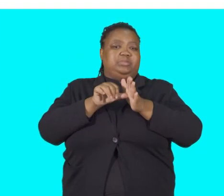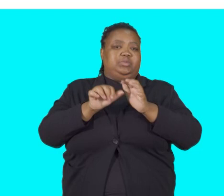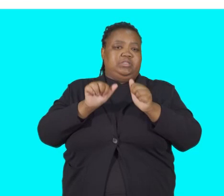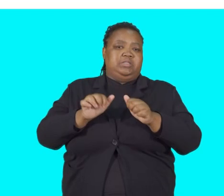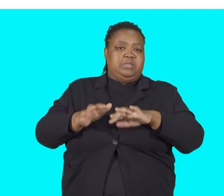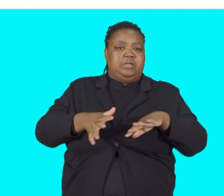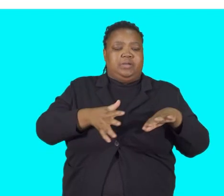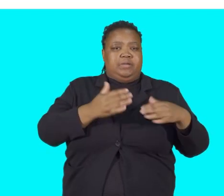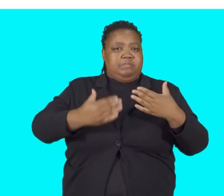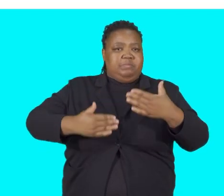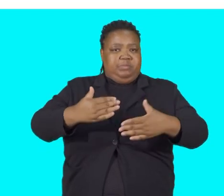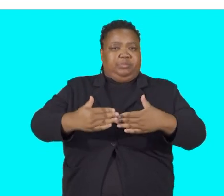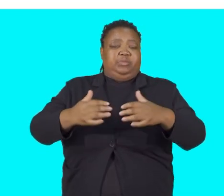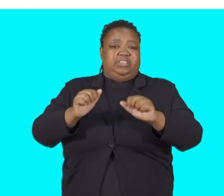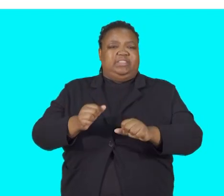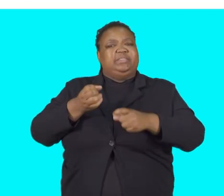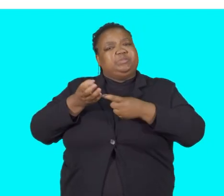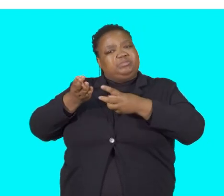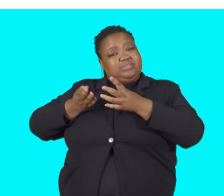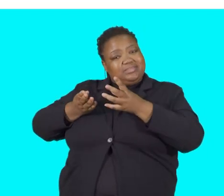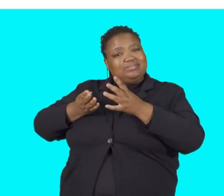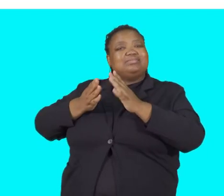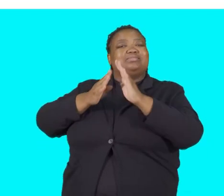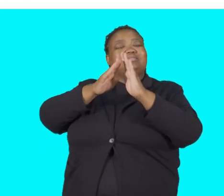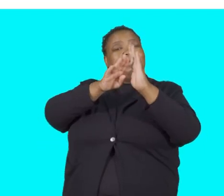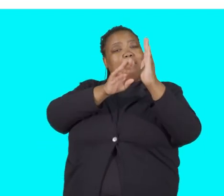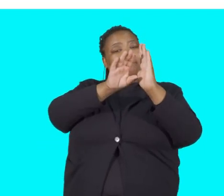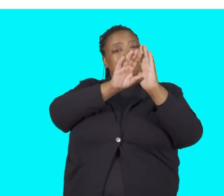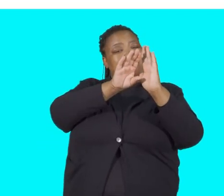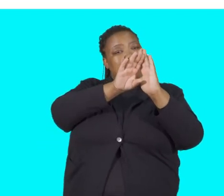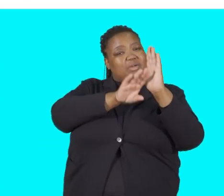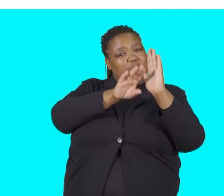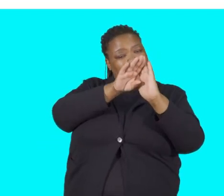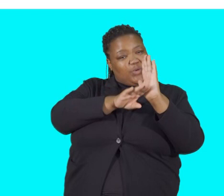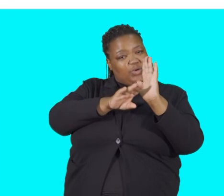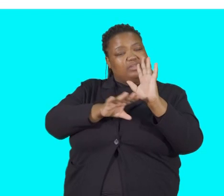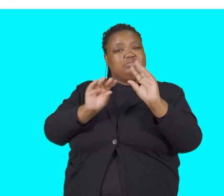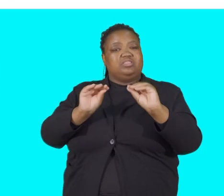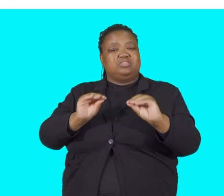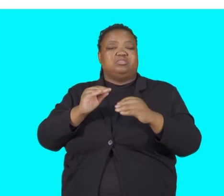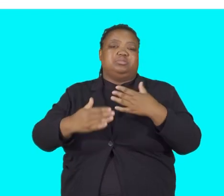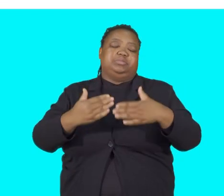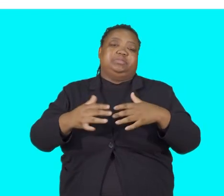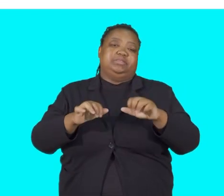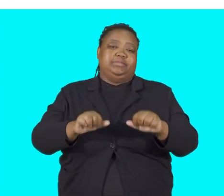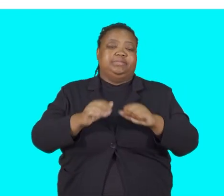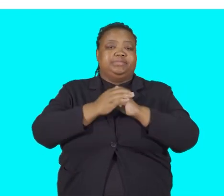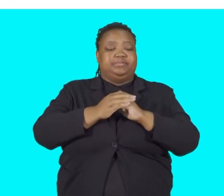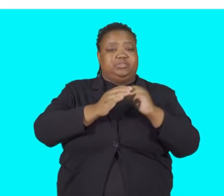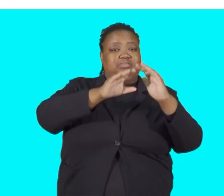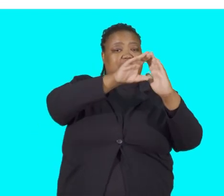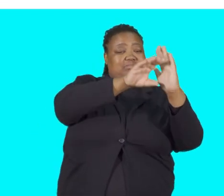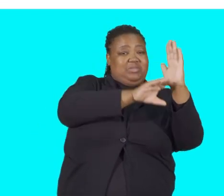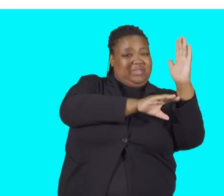Masigqithe ke sisaqhubekeka kangamagqabantshintshi esicwangciso sokufundisa. Inkqubo yophononongo ingeyiyo i-curriculum